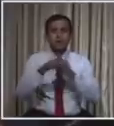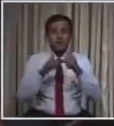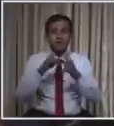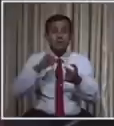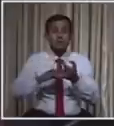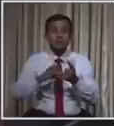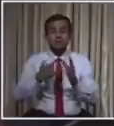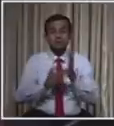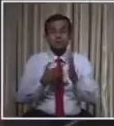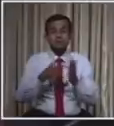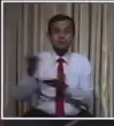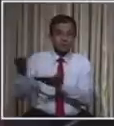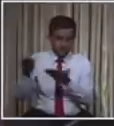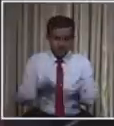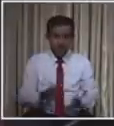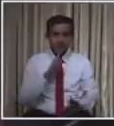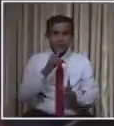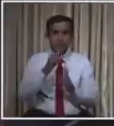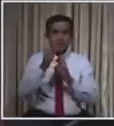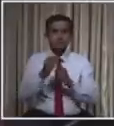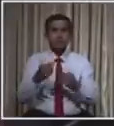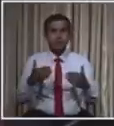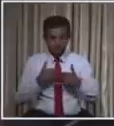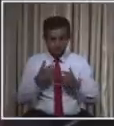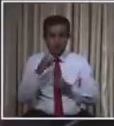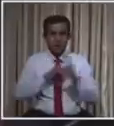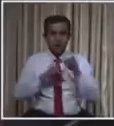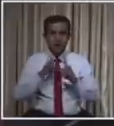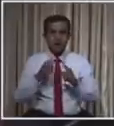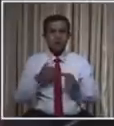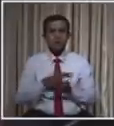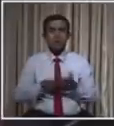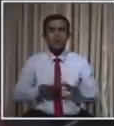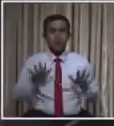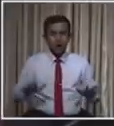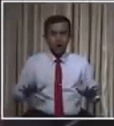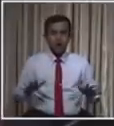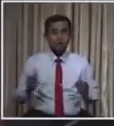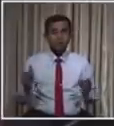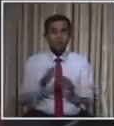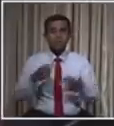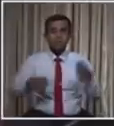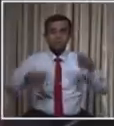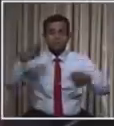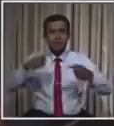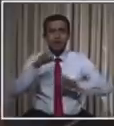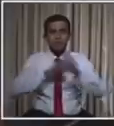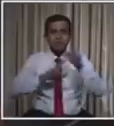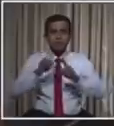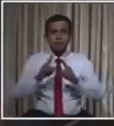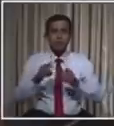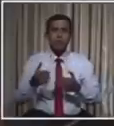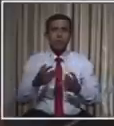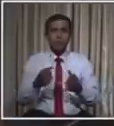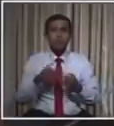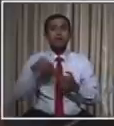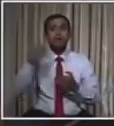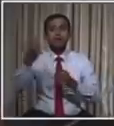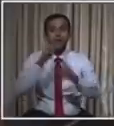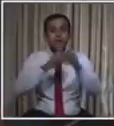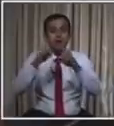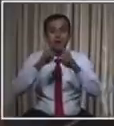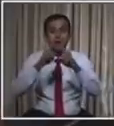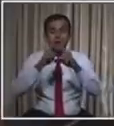විරසේකර මහත්තයාට එන්න කියලා තියෙනවා. පාර්ලිමේන්තුව තියෙන අපිට කතා කරන්න. අපි සූදානම් මෙතන පූර්ණ විවාදයක් කරගෙන කතා කරන්න. ඕන කරන්න එළිය කතා කරලා